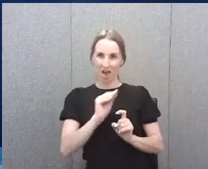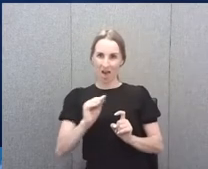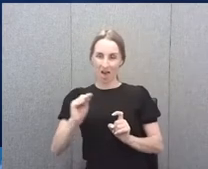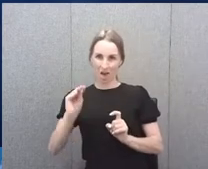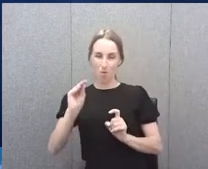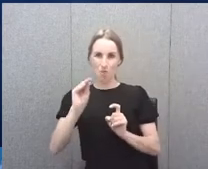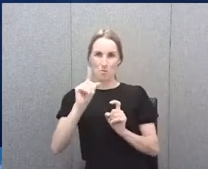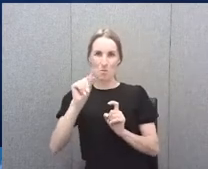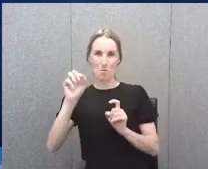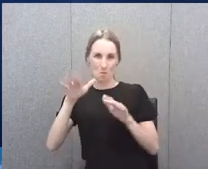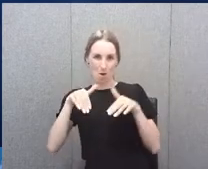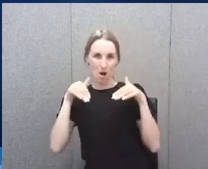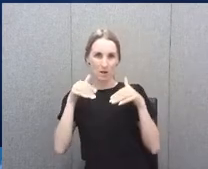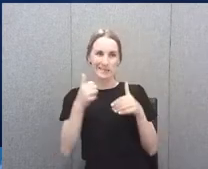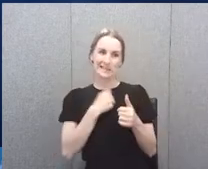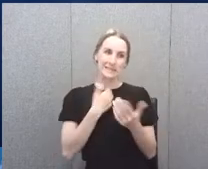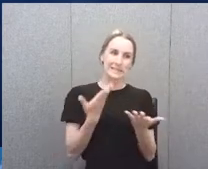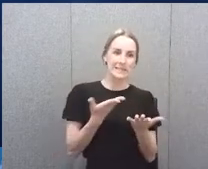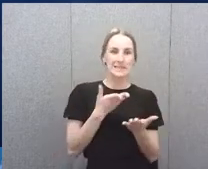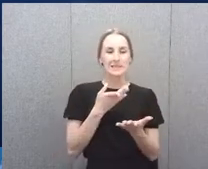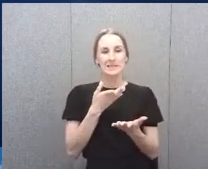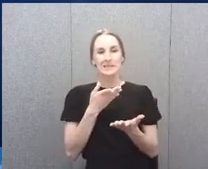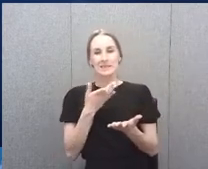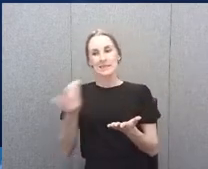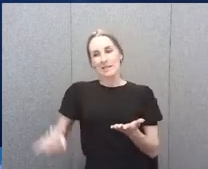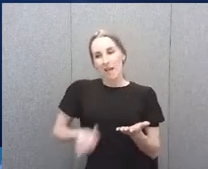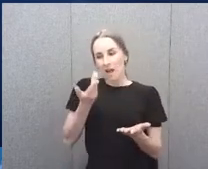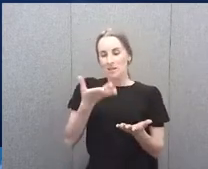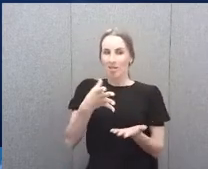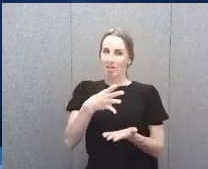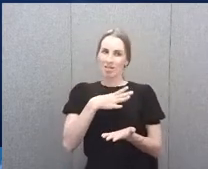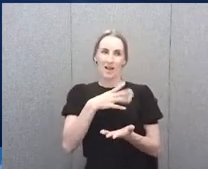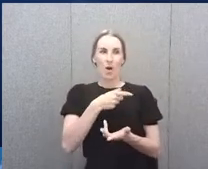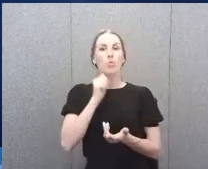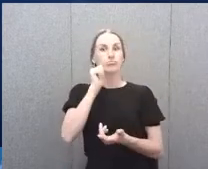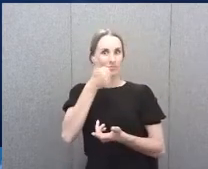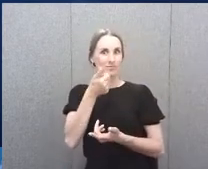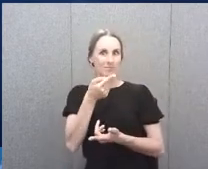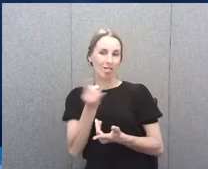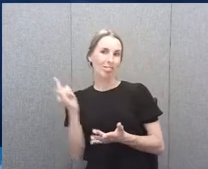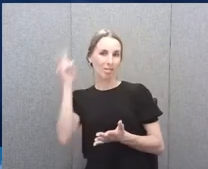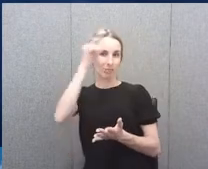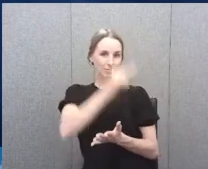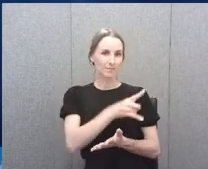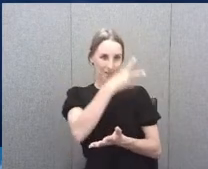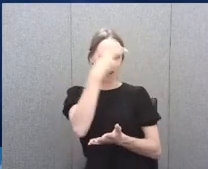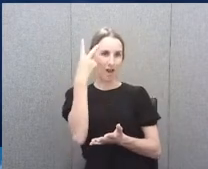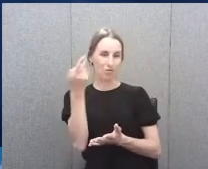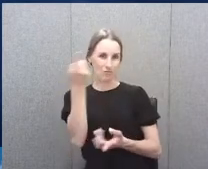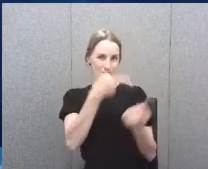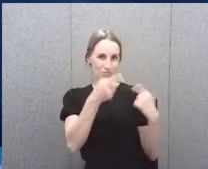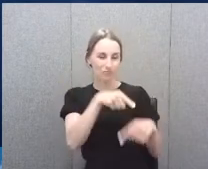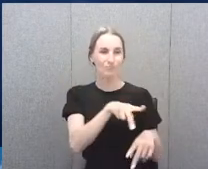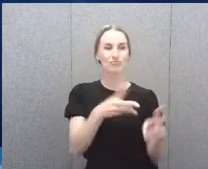своего кабинета в Европейском парламенте. Жаль, что не могу напрямую участвовать. Я в Литву вернусь только завтра.